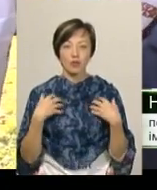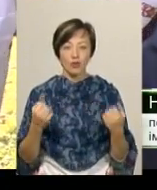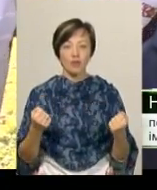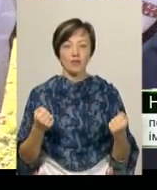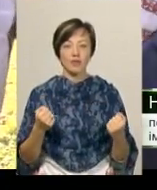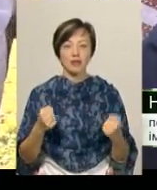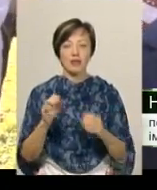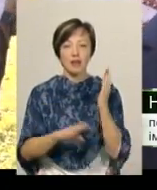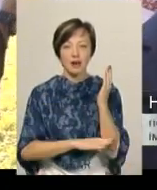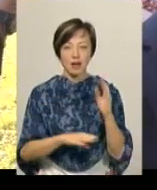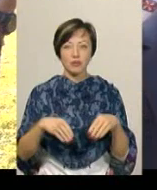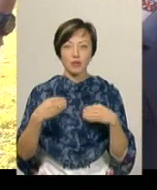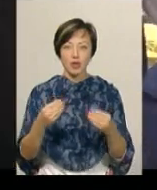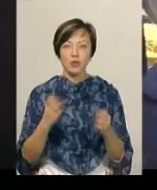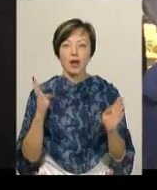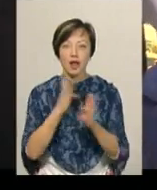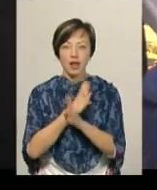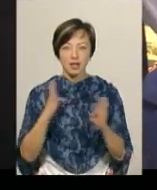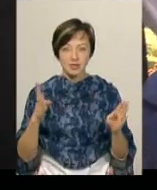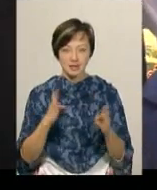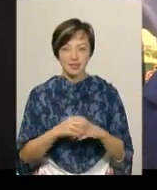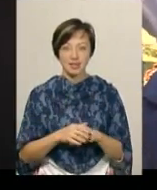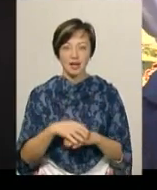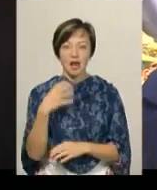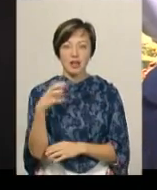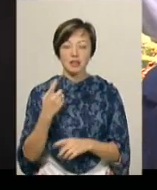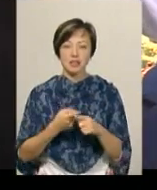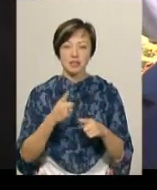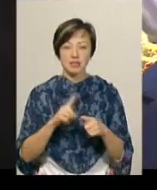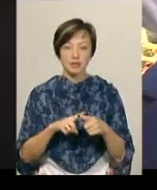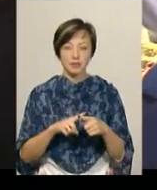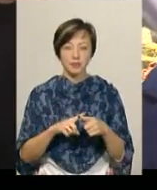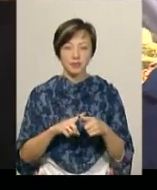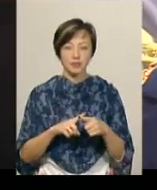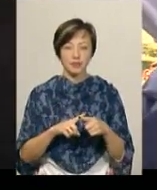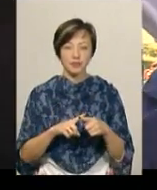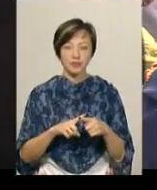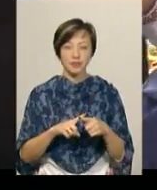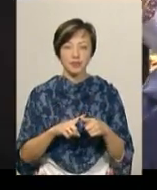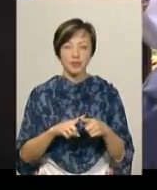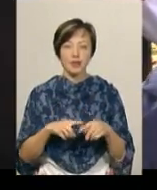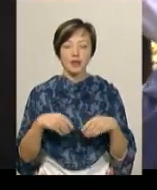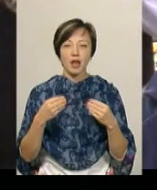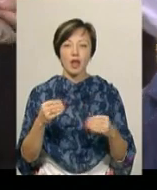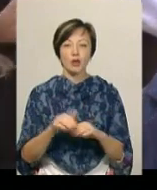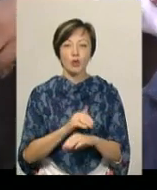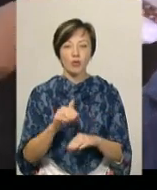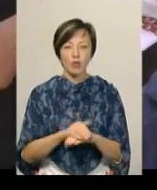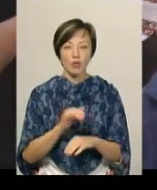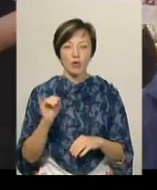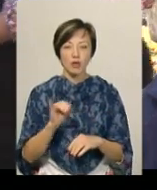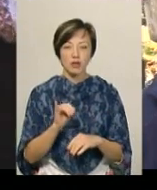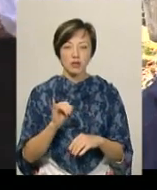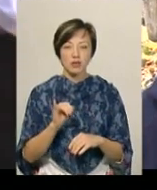бо дерева подають киси. Калина – це вона подає добро